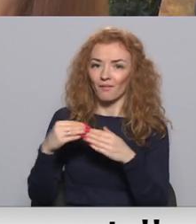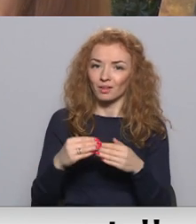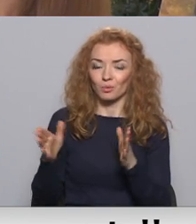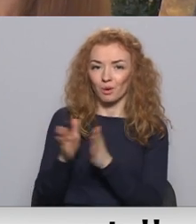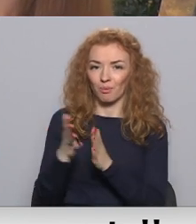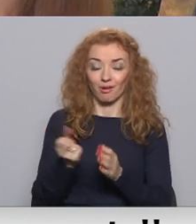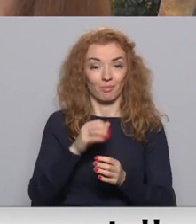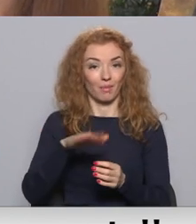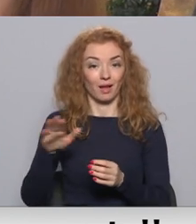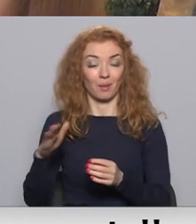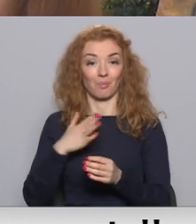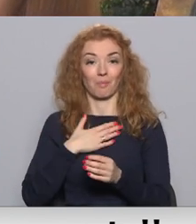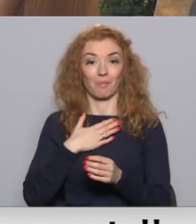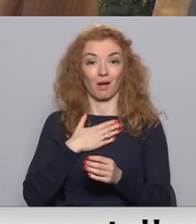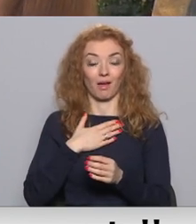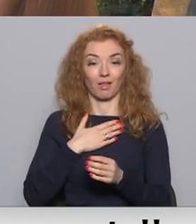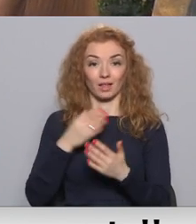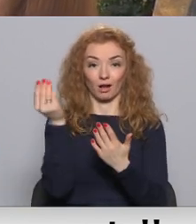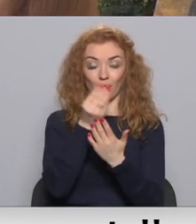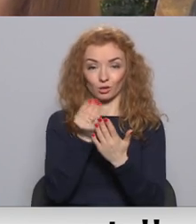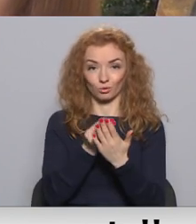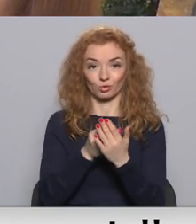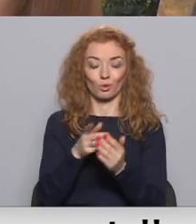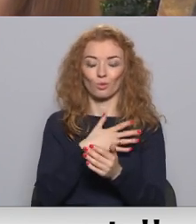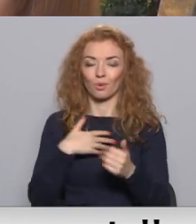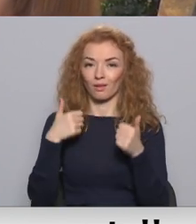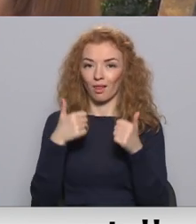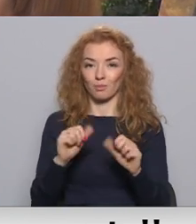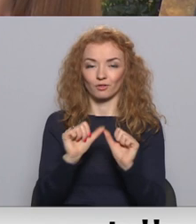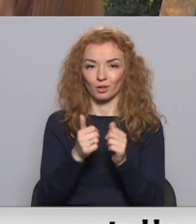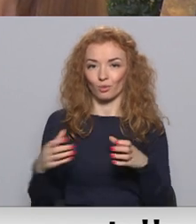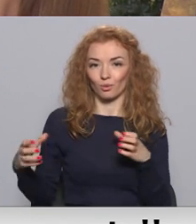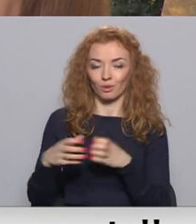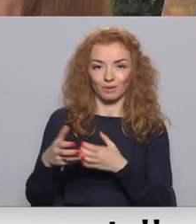manā gadījumā gleznošana, tas ir lielisks kopā darbošanās veids,